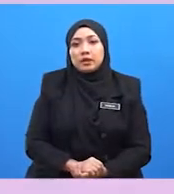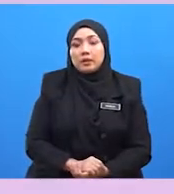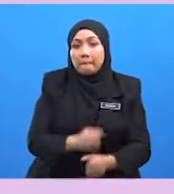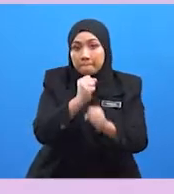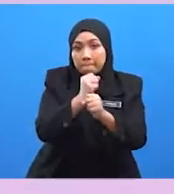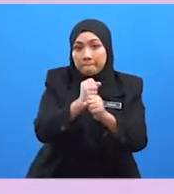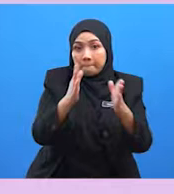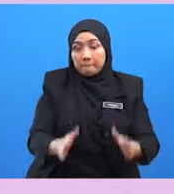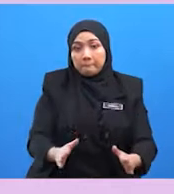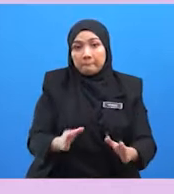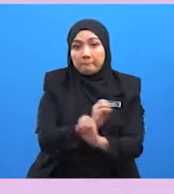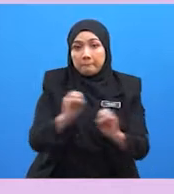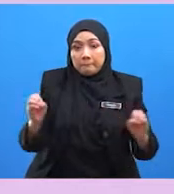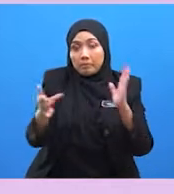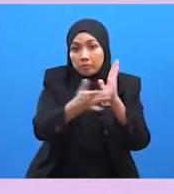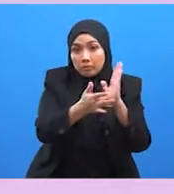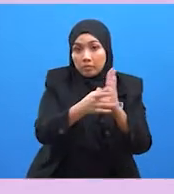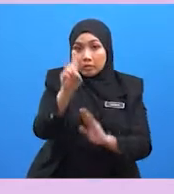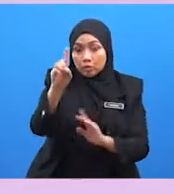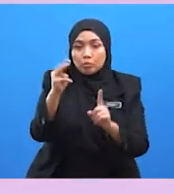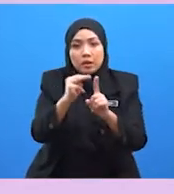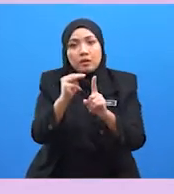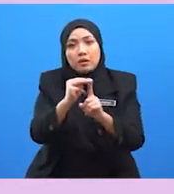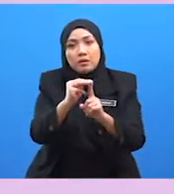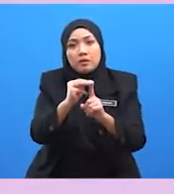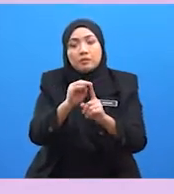Pengangguran teknologi 1 markah.